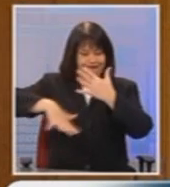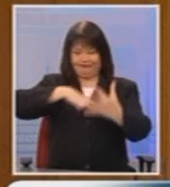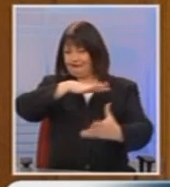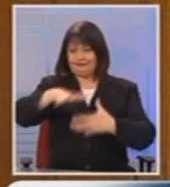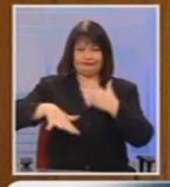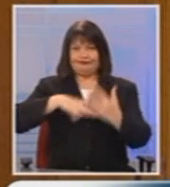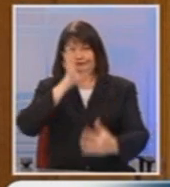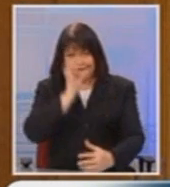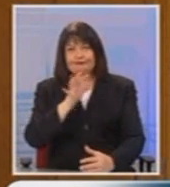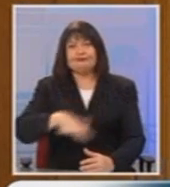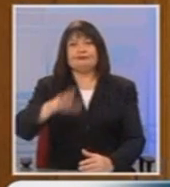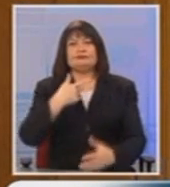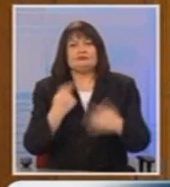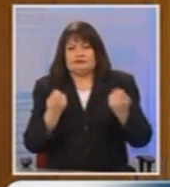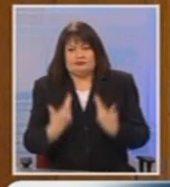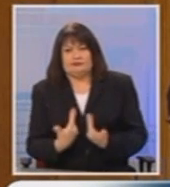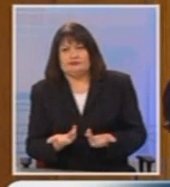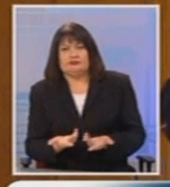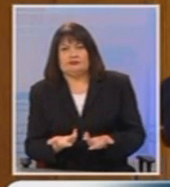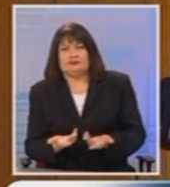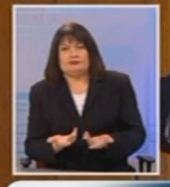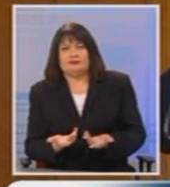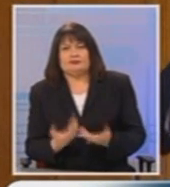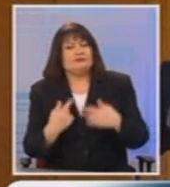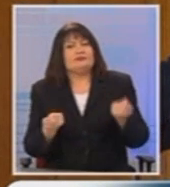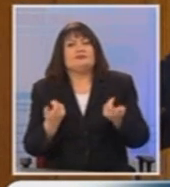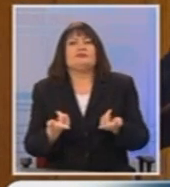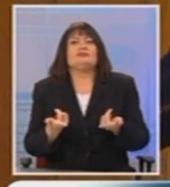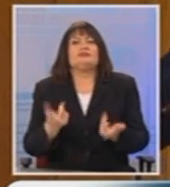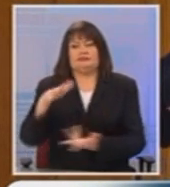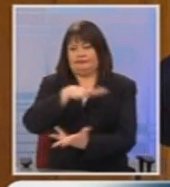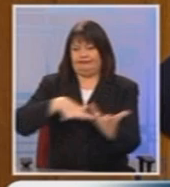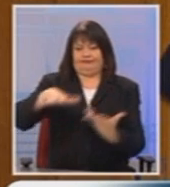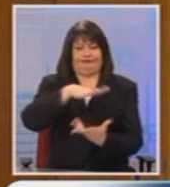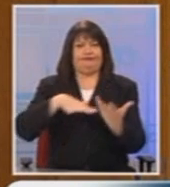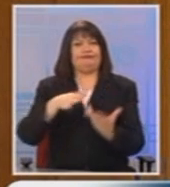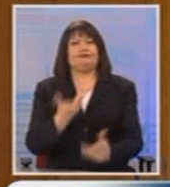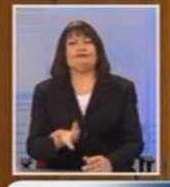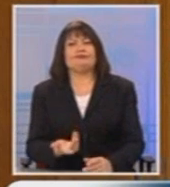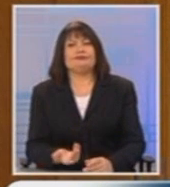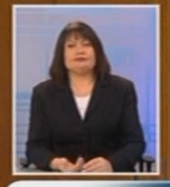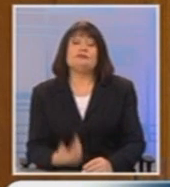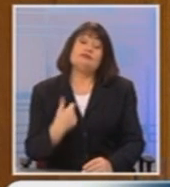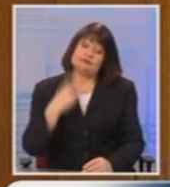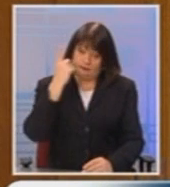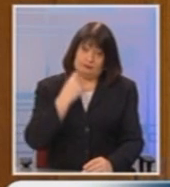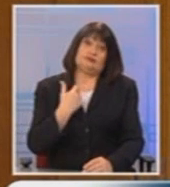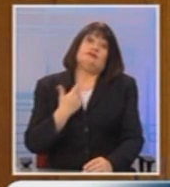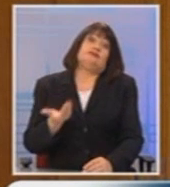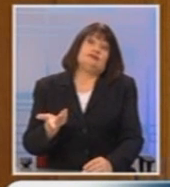είναι η πραγματικότητα του κόσμου και εμείς τι κάνουμε σε αυτό το μήλο. Με τα λόγου γνώσεως, κύριε